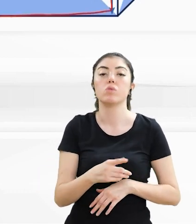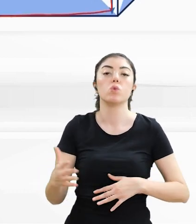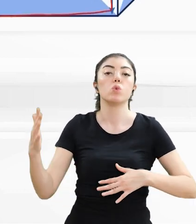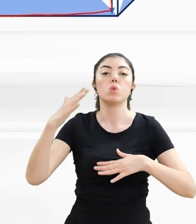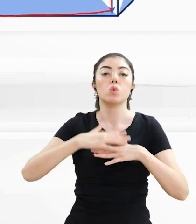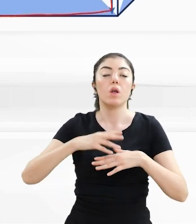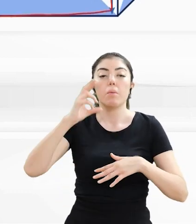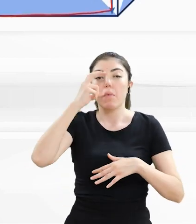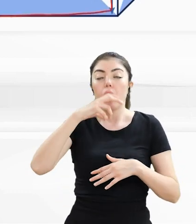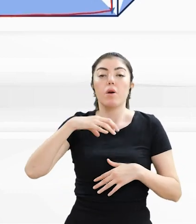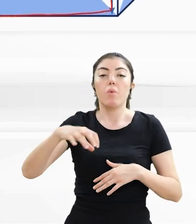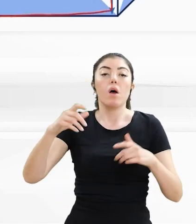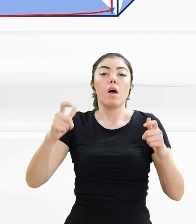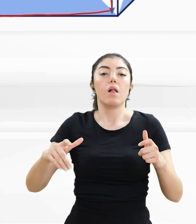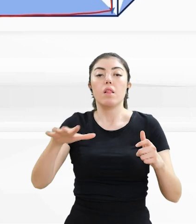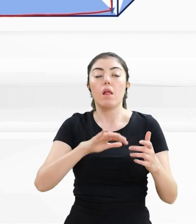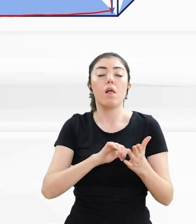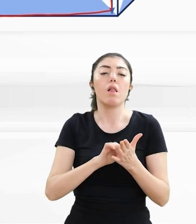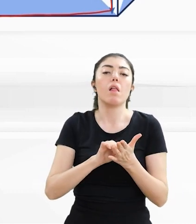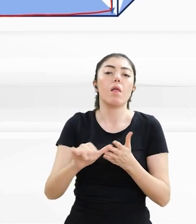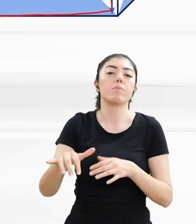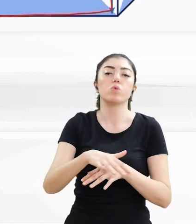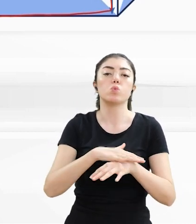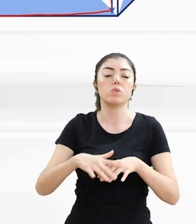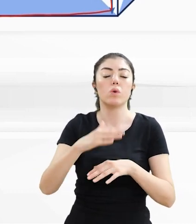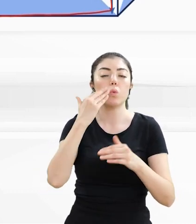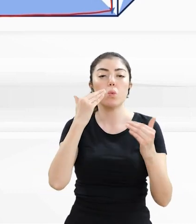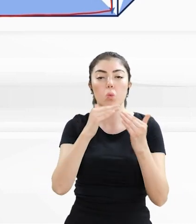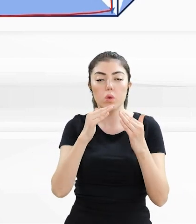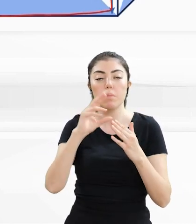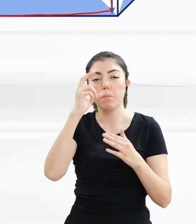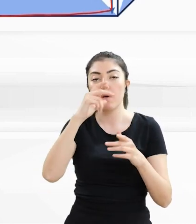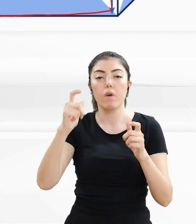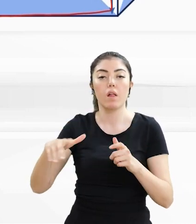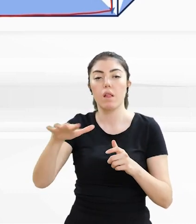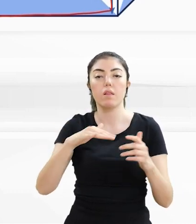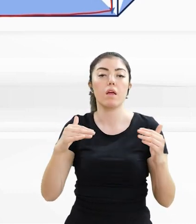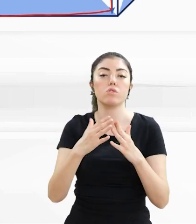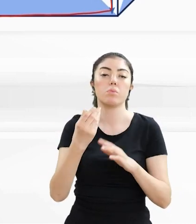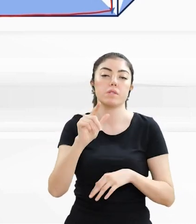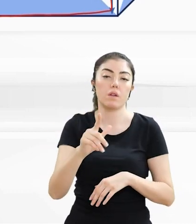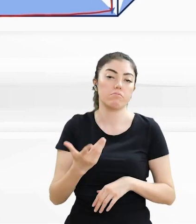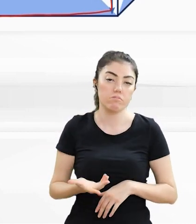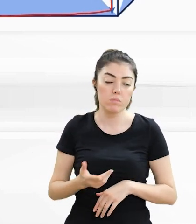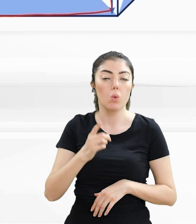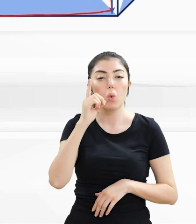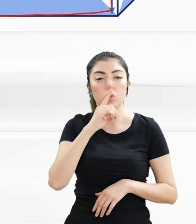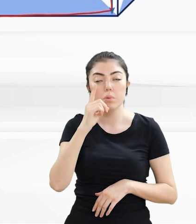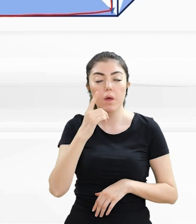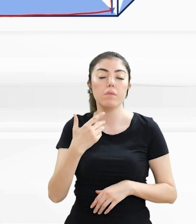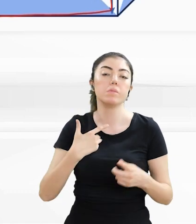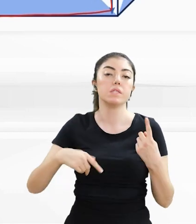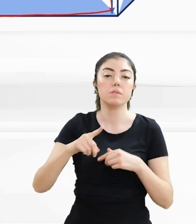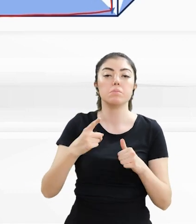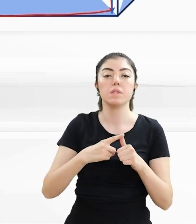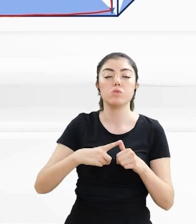üzerinde bulunan mavi bölgelerin alanları tüm yüzeylerde bulunan mavi bölgelerin alanlarını eşit olması lazım O zaman